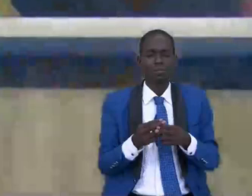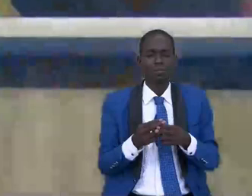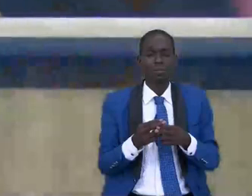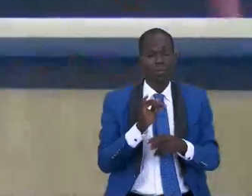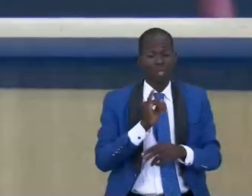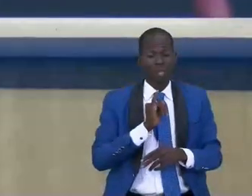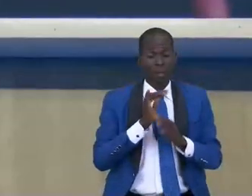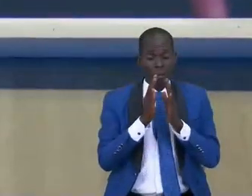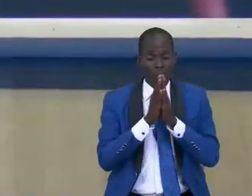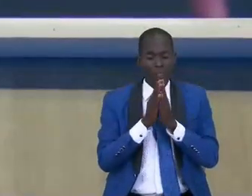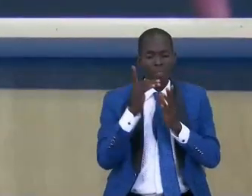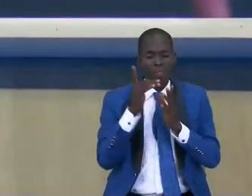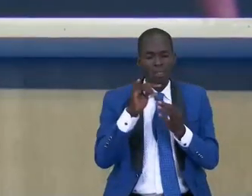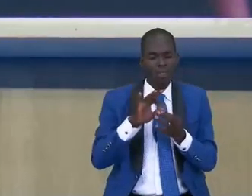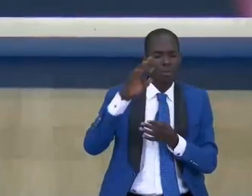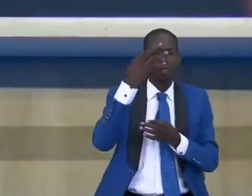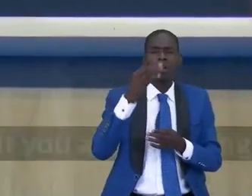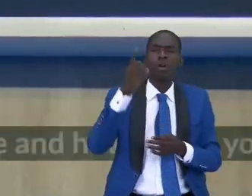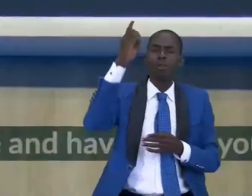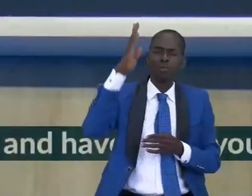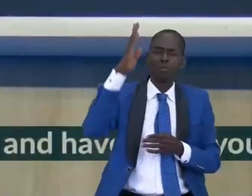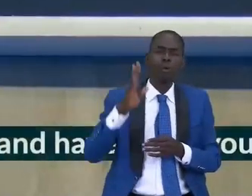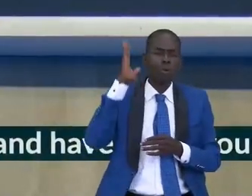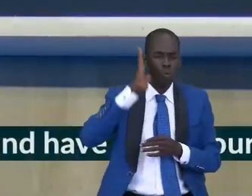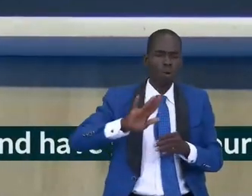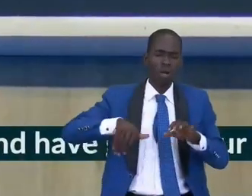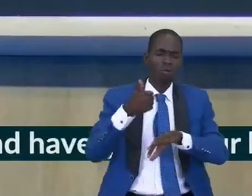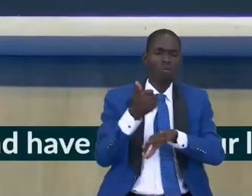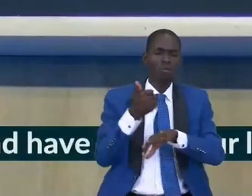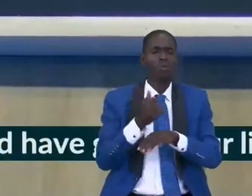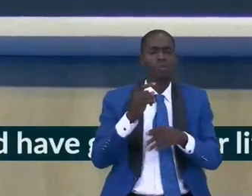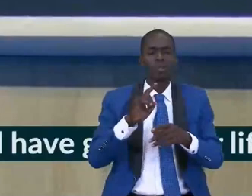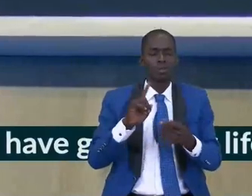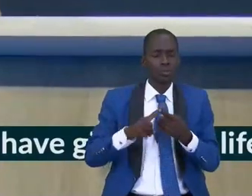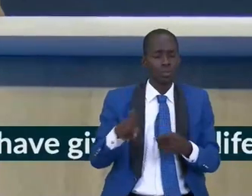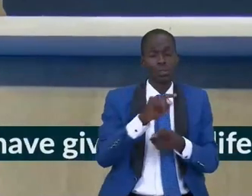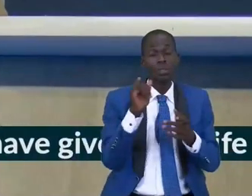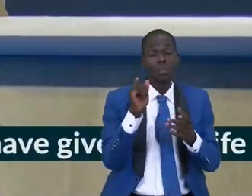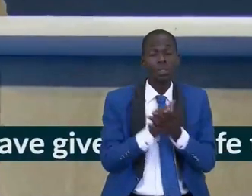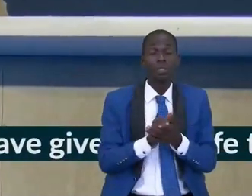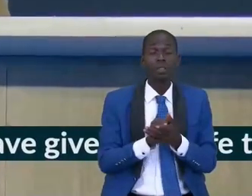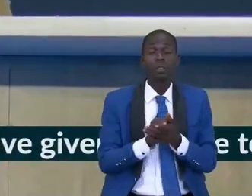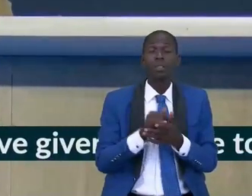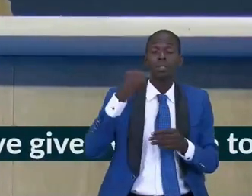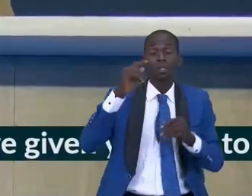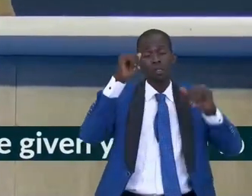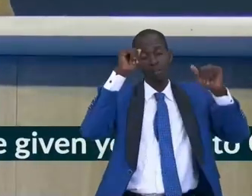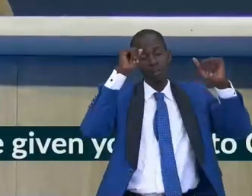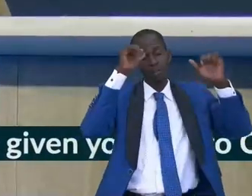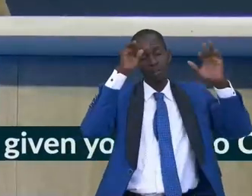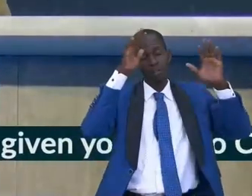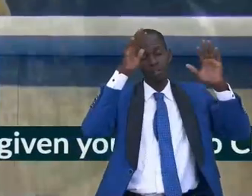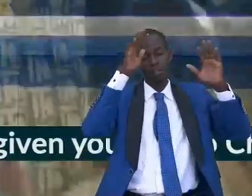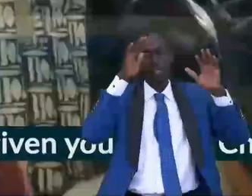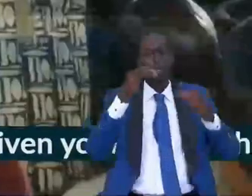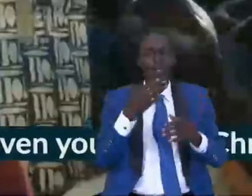prie, Seigneur, que l'Esprit de Dieu rende témoignage dans votre cœur que le Père, sur la base